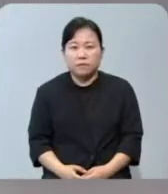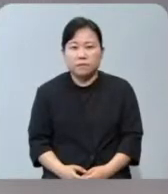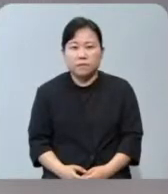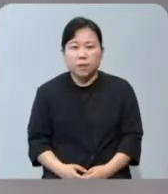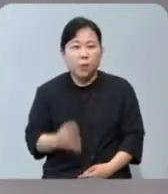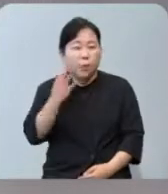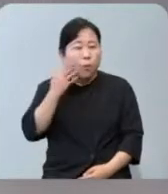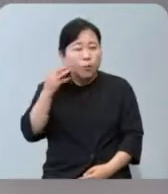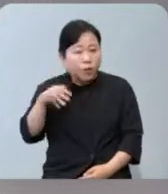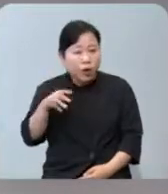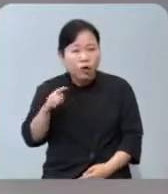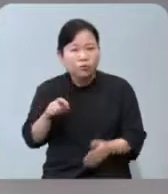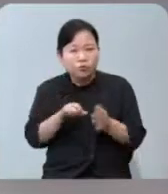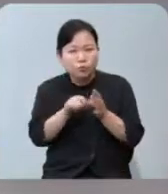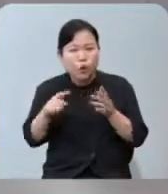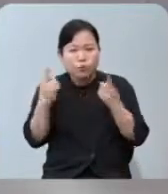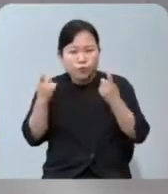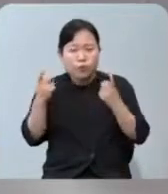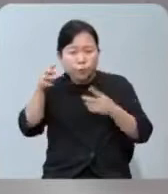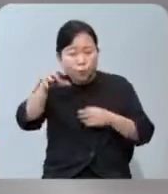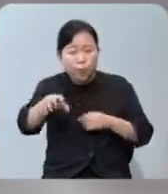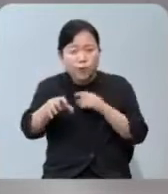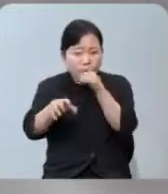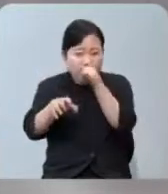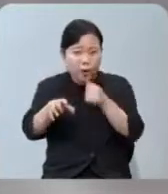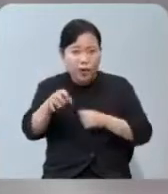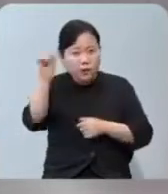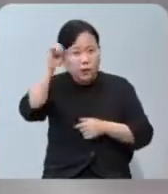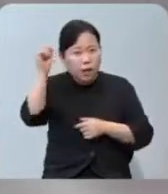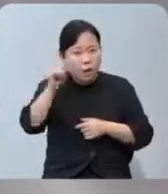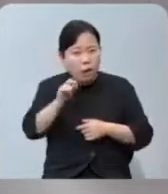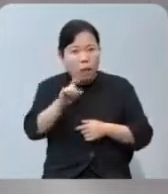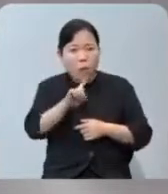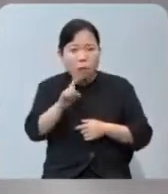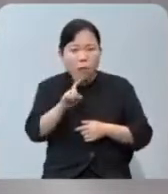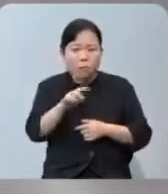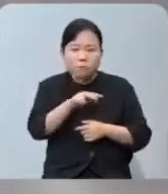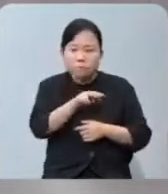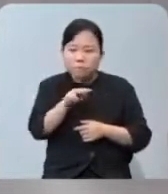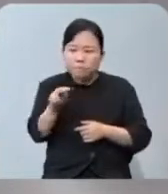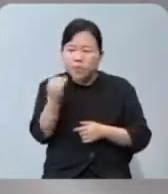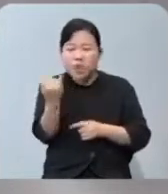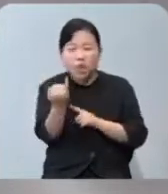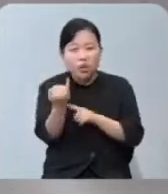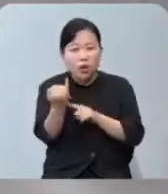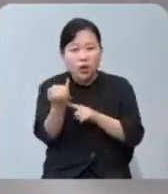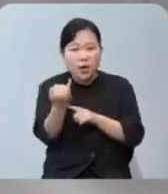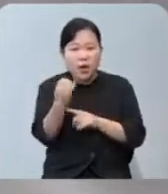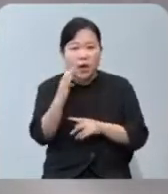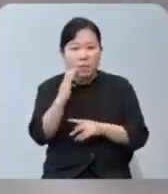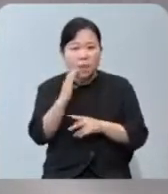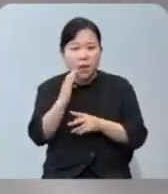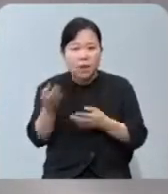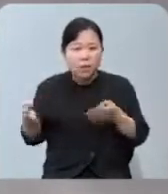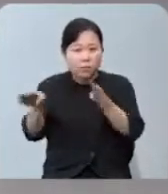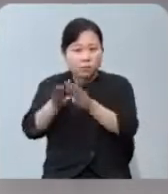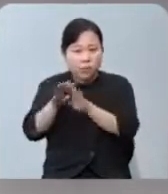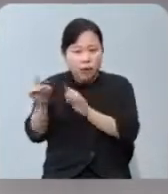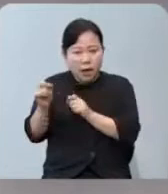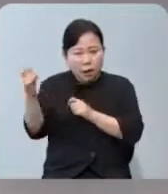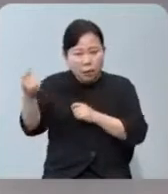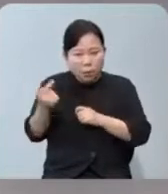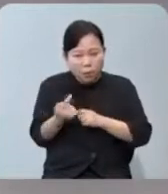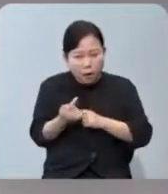옥천군 의한 유명 관광지 동트는 새벽 조심 셀의 주변을 살피던 여성이 카페 건물로 다가옵니다